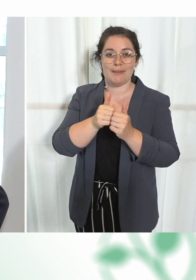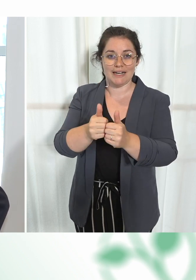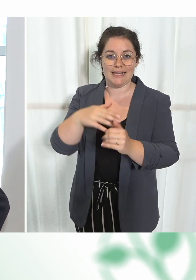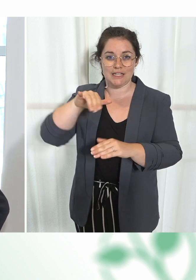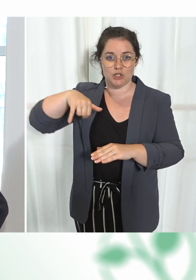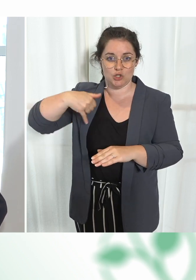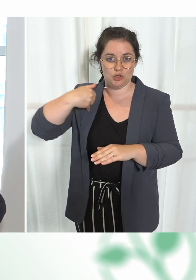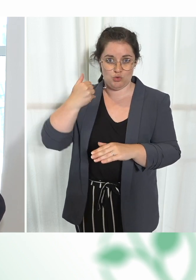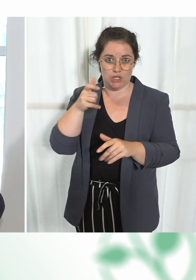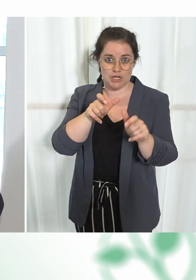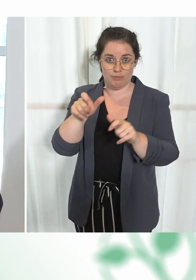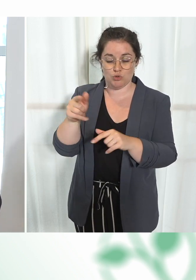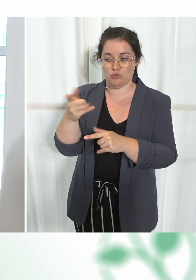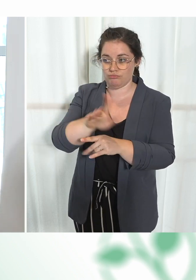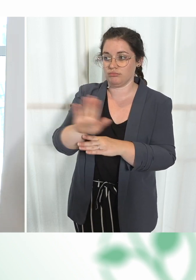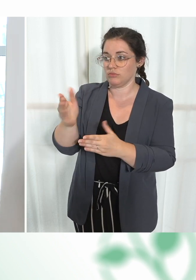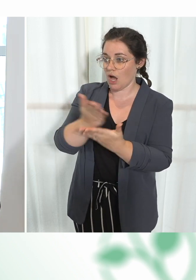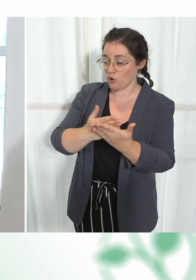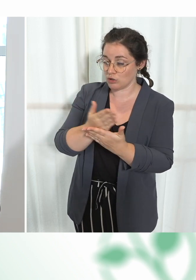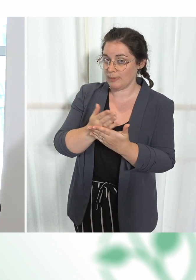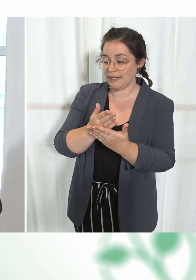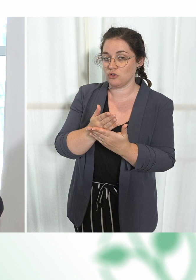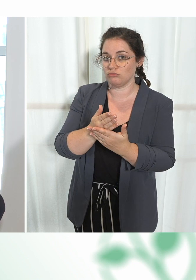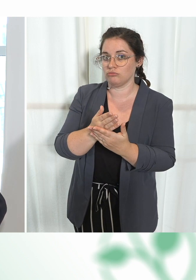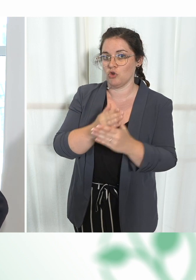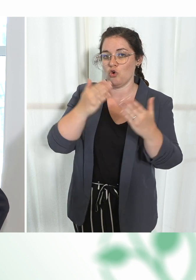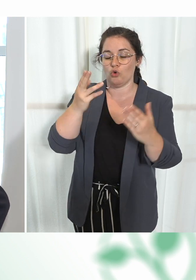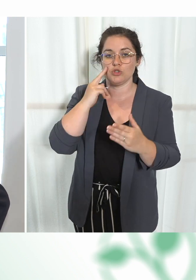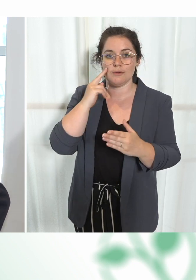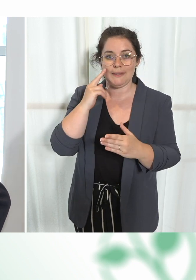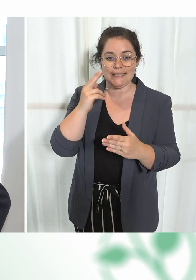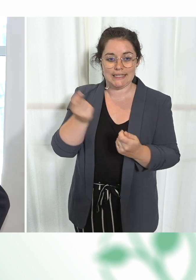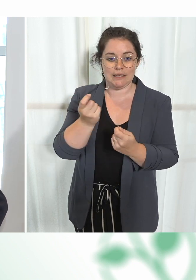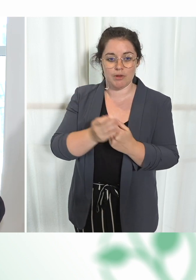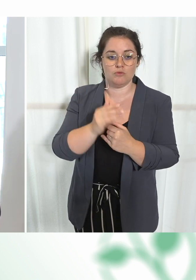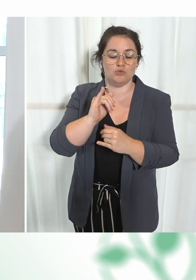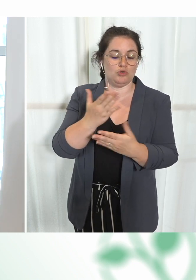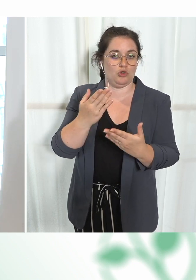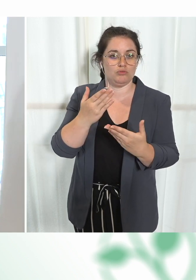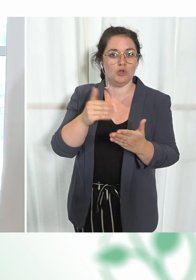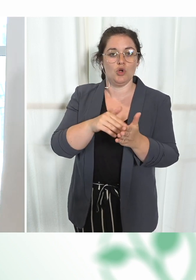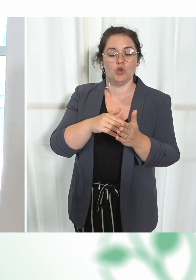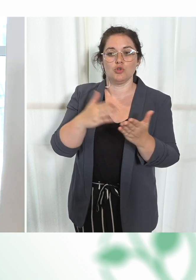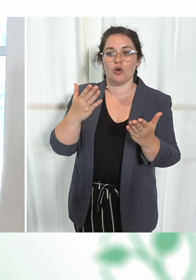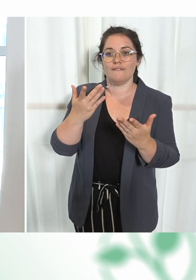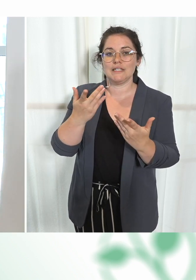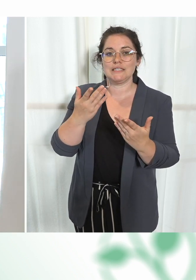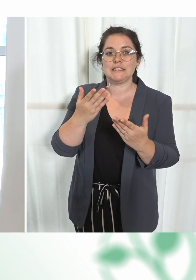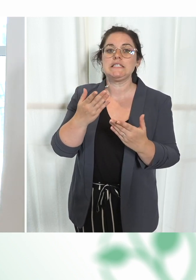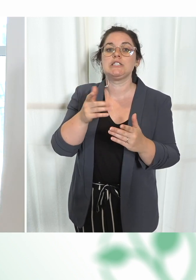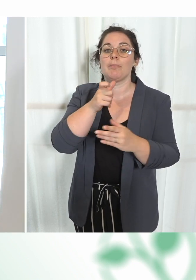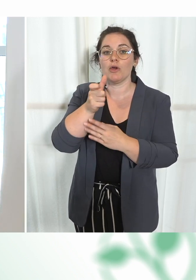in ihrer Ausbildung in namhaften Industriebetrieben. Ja, weiters haben wir